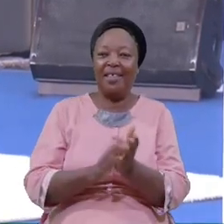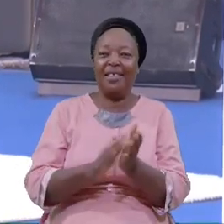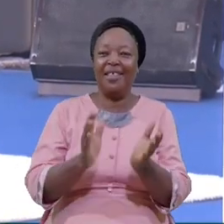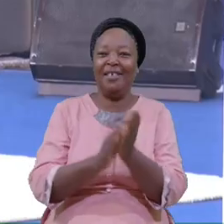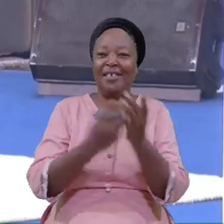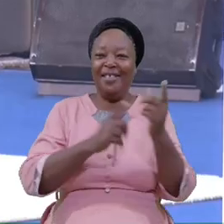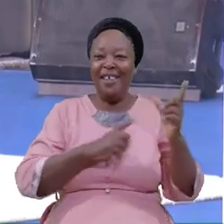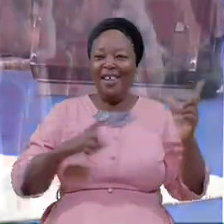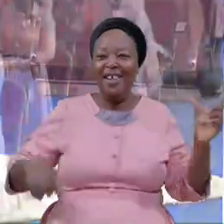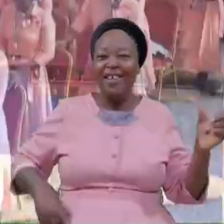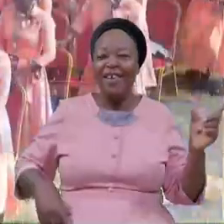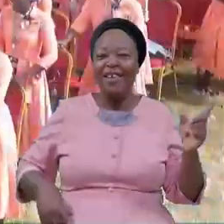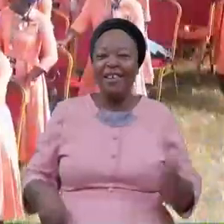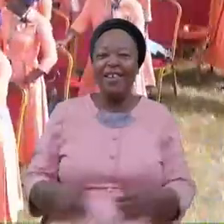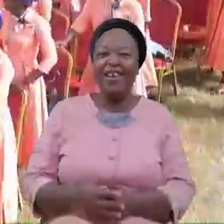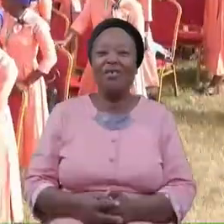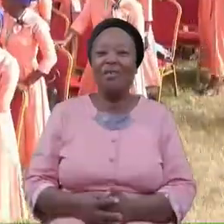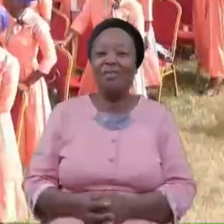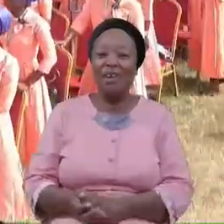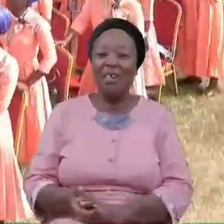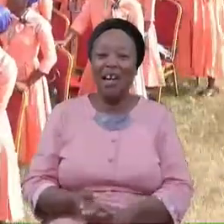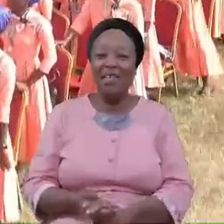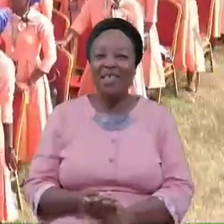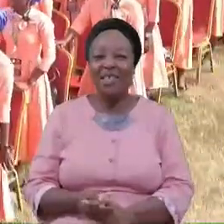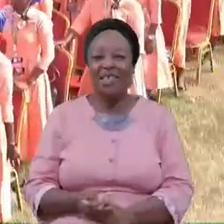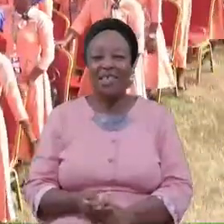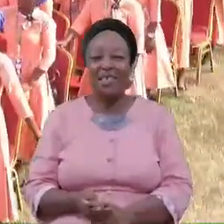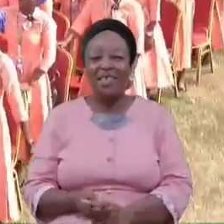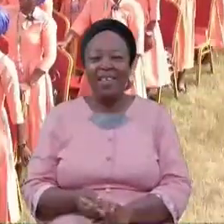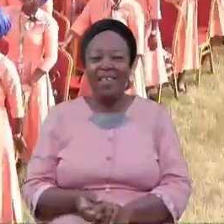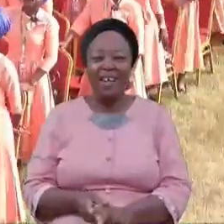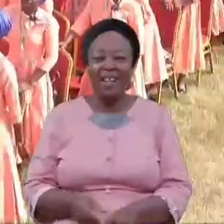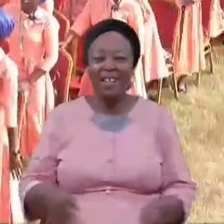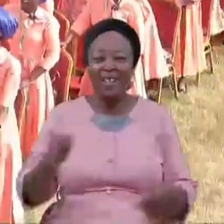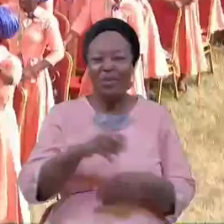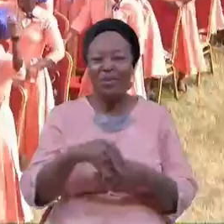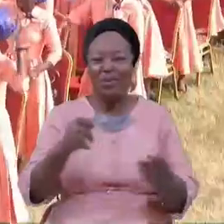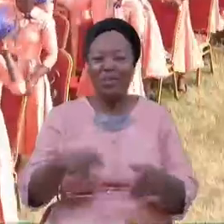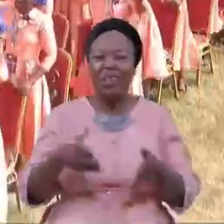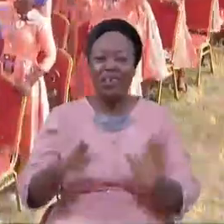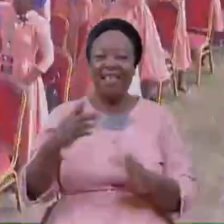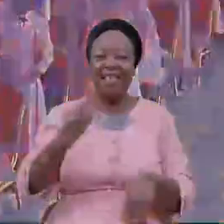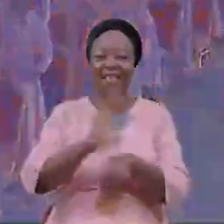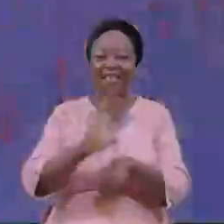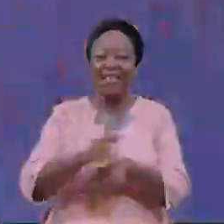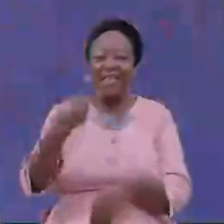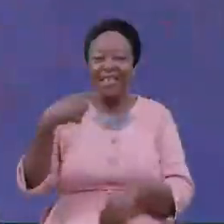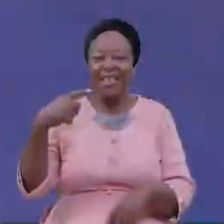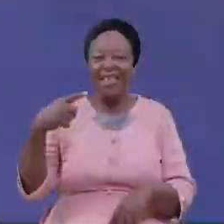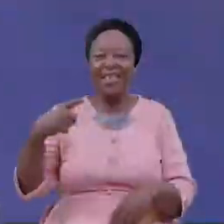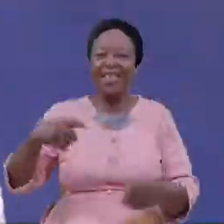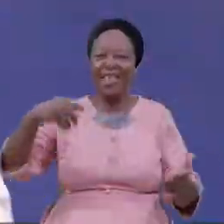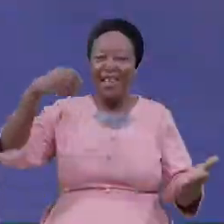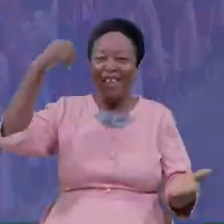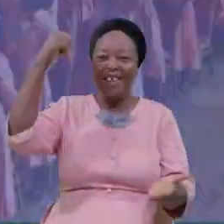Lord. Gloire à Dieu. Are you there? Let the church say amen. Est-ce que vous êtes